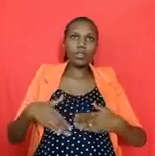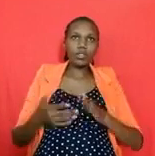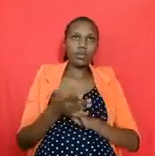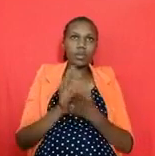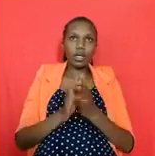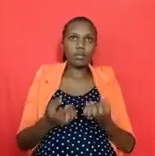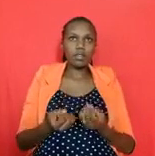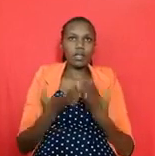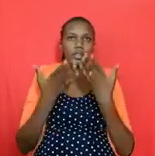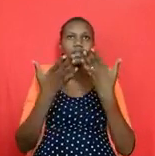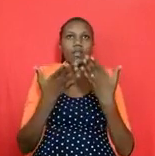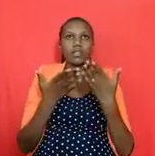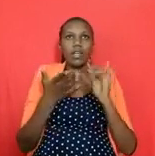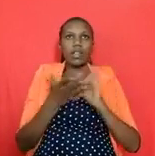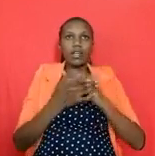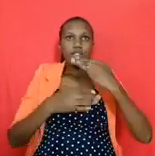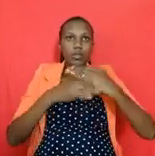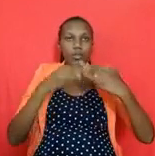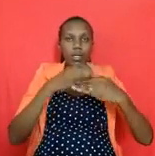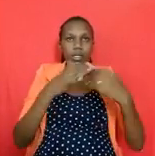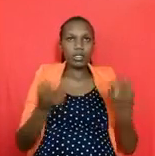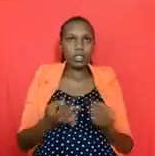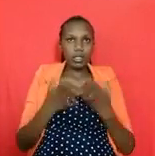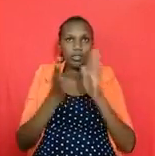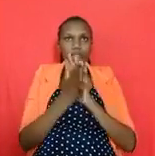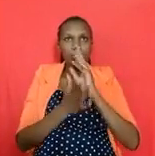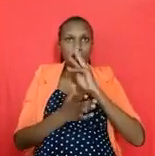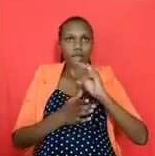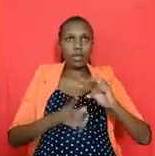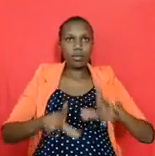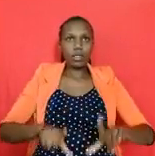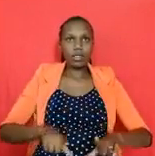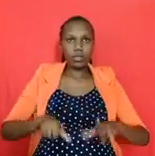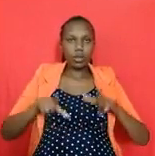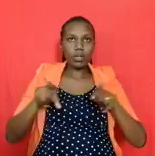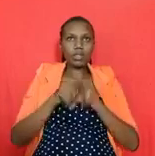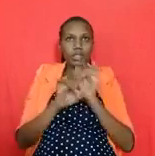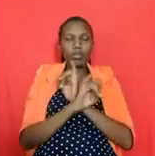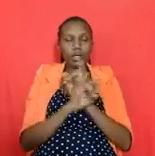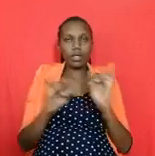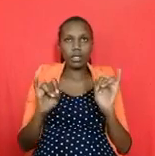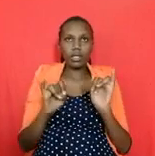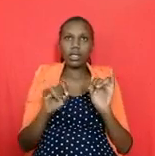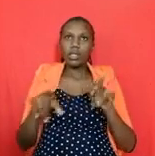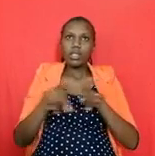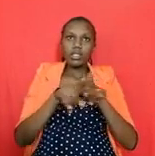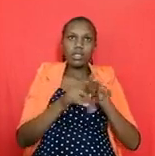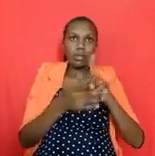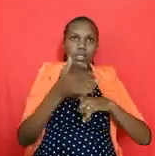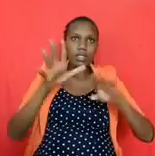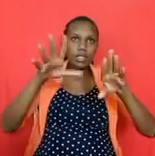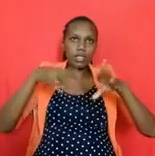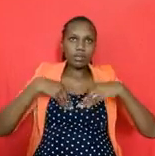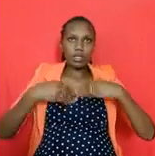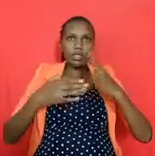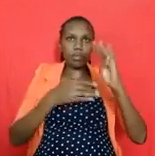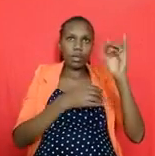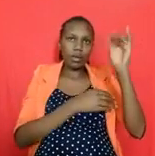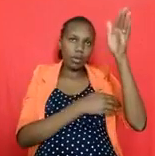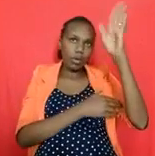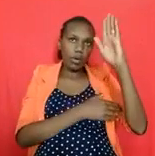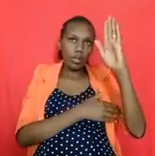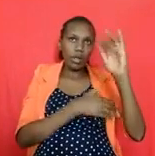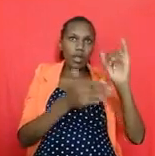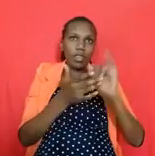ihaki rĩa kũmũhakĩra igongona narĩo rĩrĩ muoyo na rĩrĩ itheru o rĩrĩa rĩngĩtĩkĩrĩka nĩ ngai